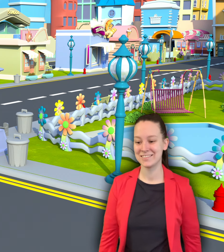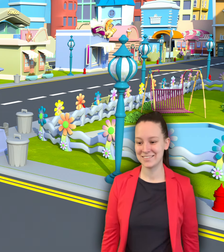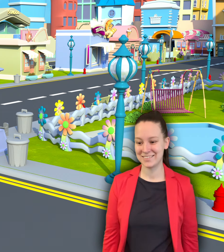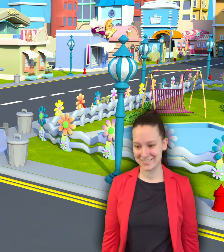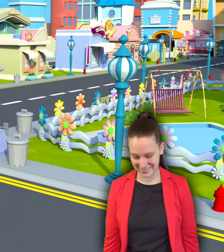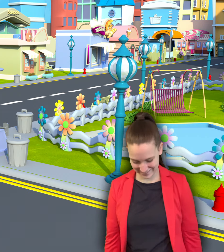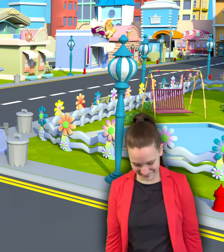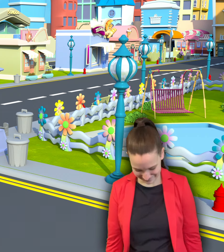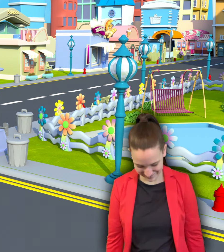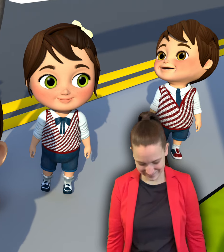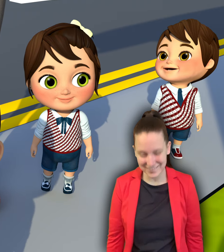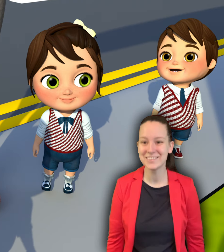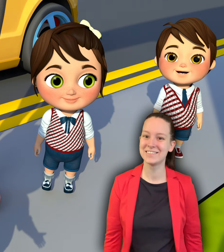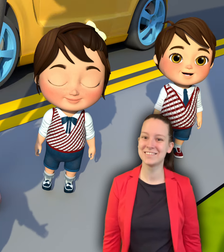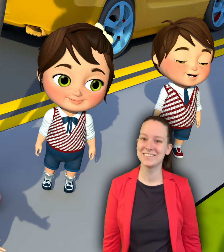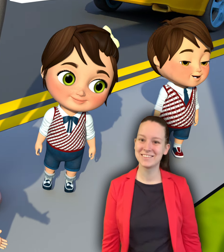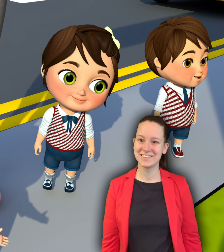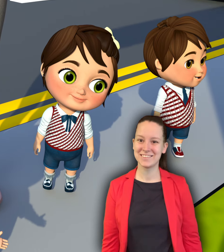ましょう